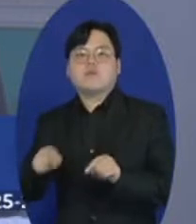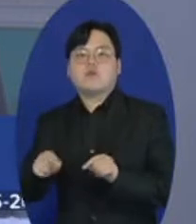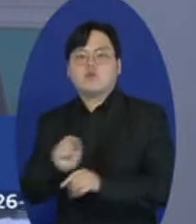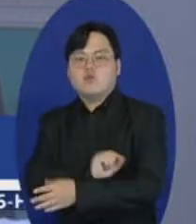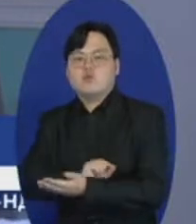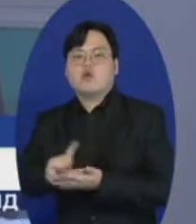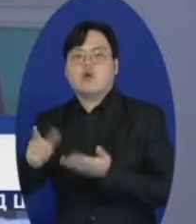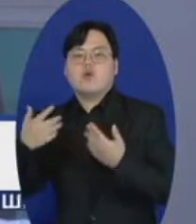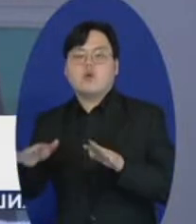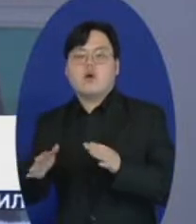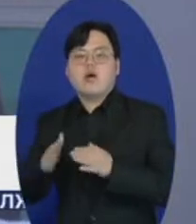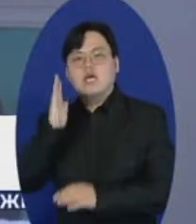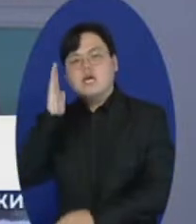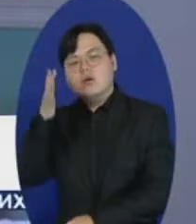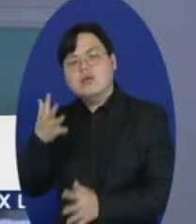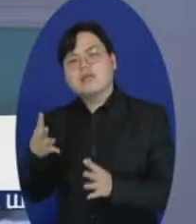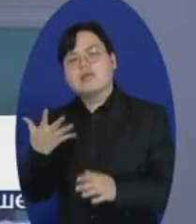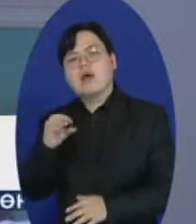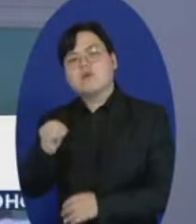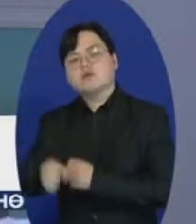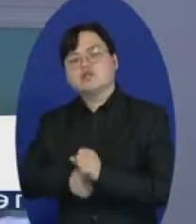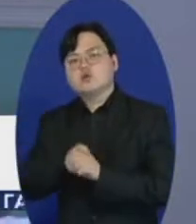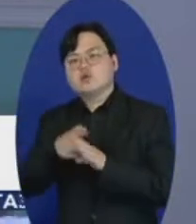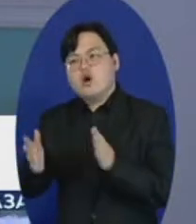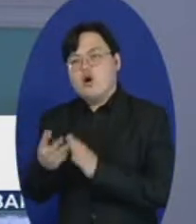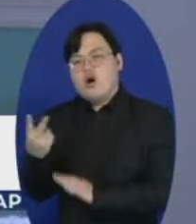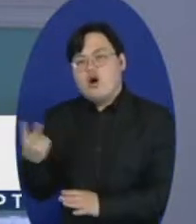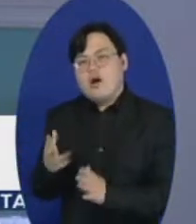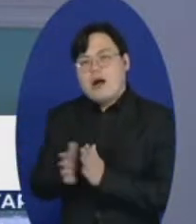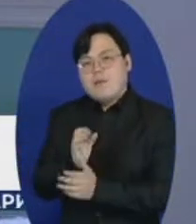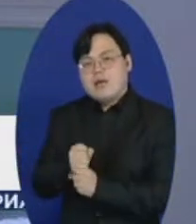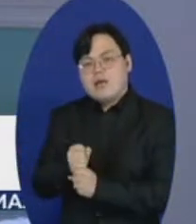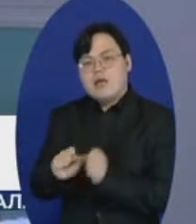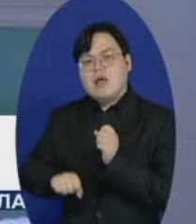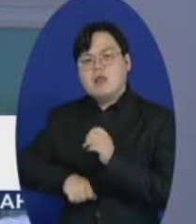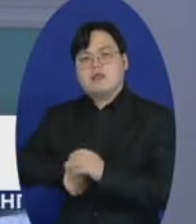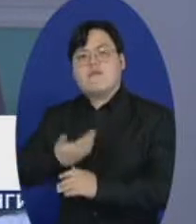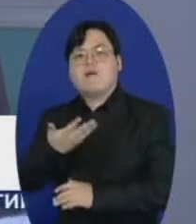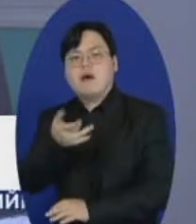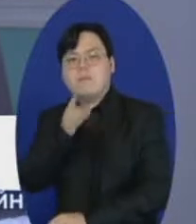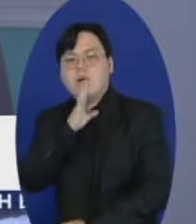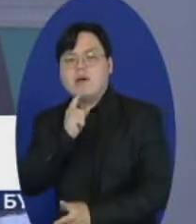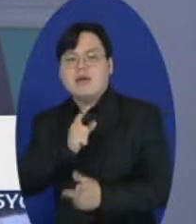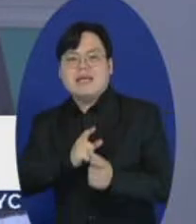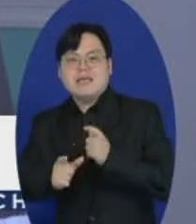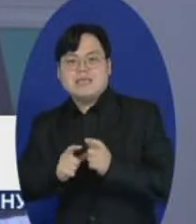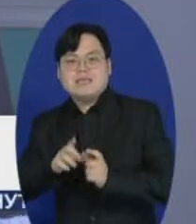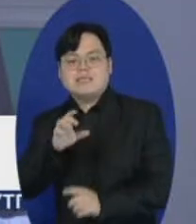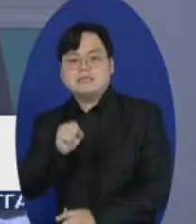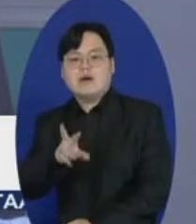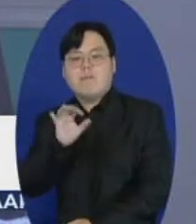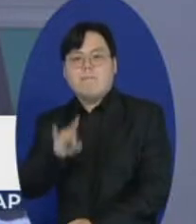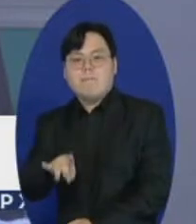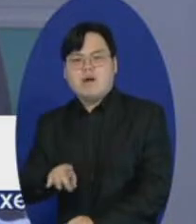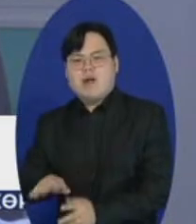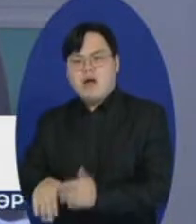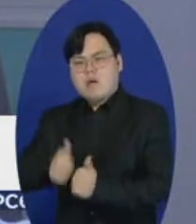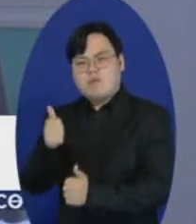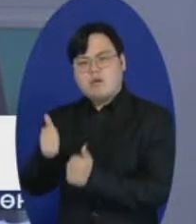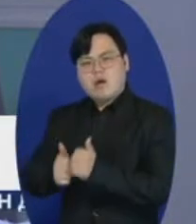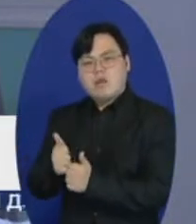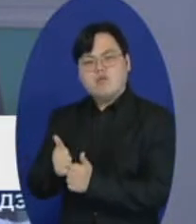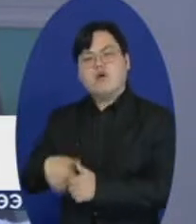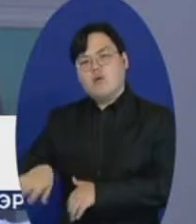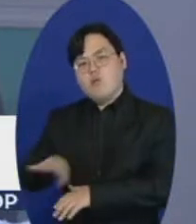нэмэр оруулсан. Ирэх 50 жилд хоёр талын хамтын ажиллагааг улам идэвхжүүлж, ялангуяа эдийн засгийн салбарт ололт